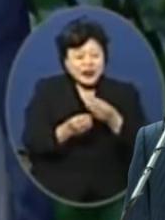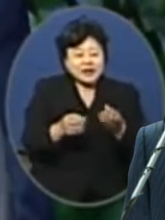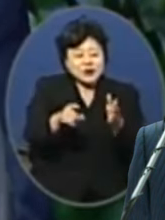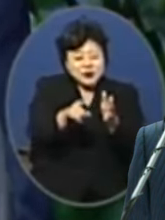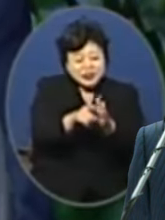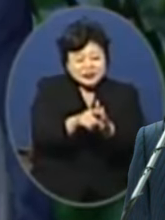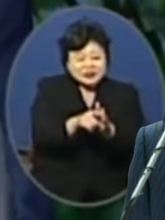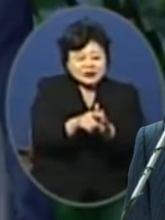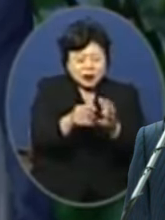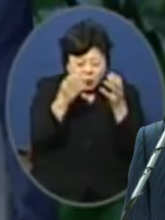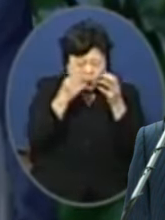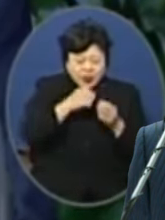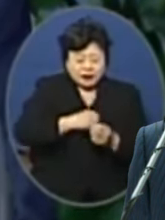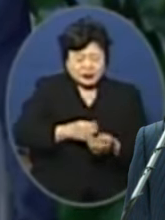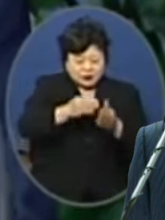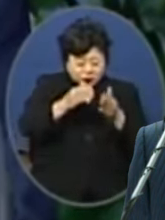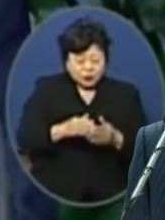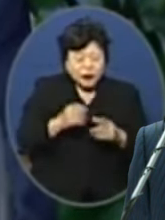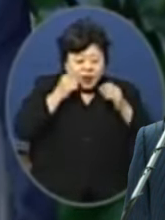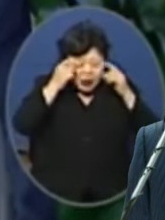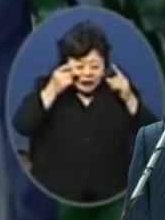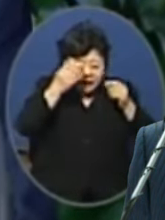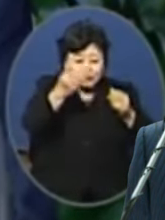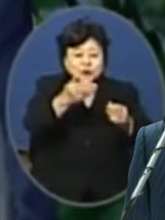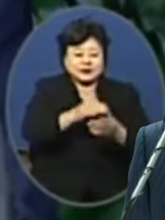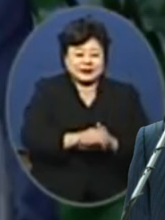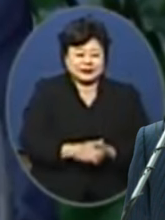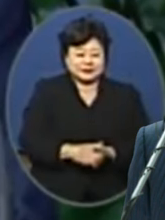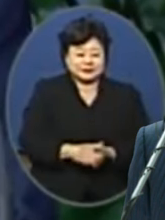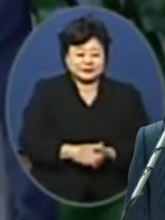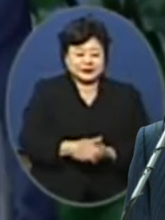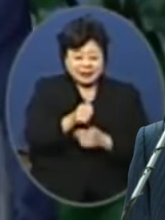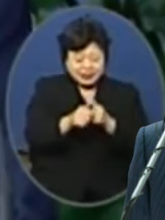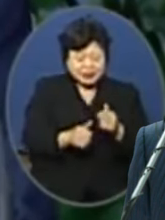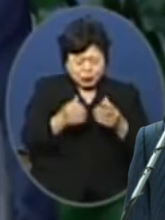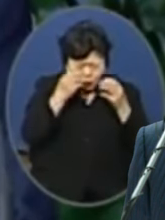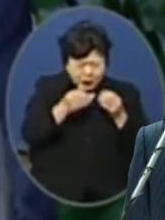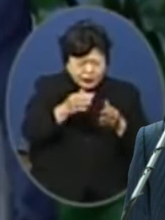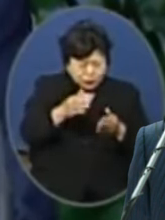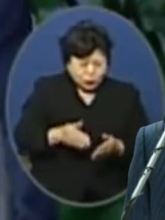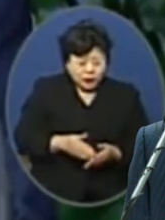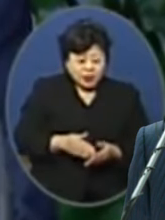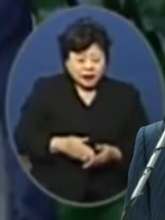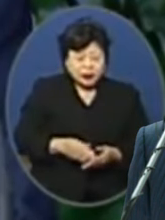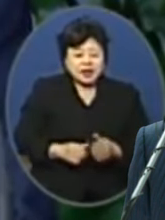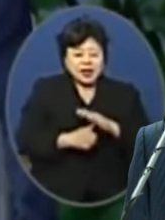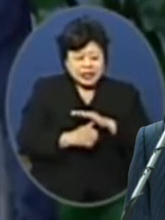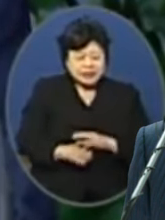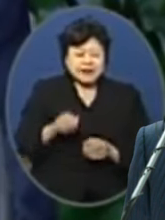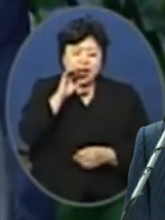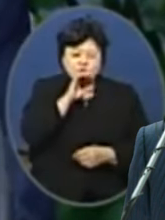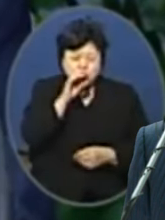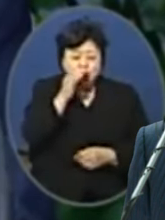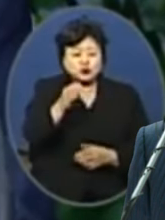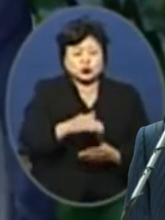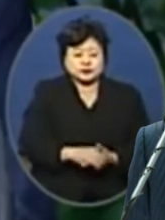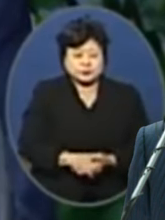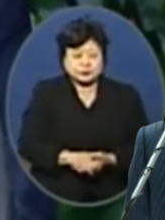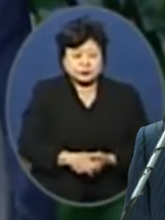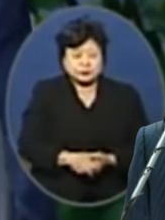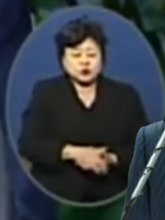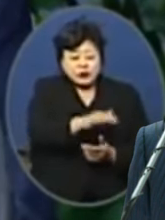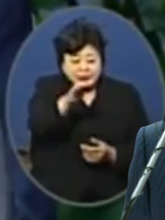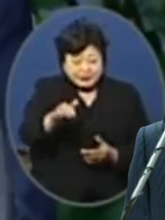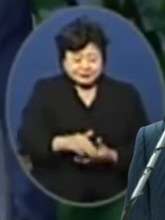위해서 고난을 통해서 우리 깨닫게 주시는 것입니다 하나님은 고난을 통해서 또한 인내의 훈련을 하여 주시는 것입니다